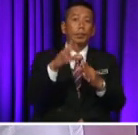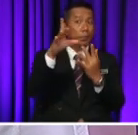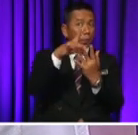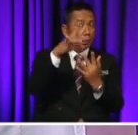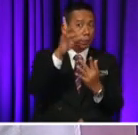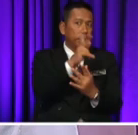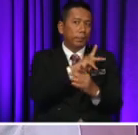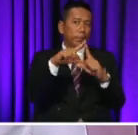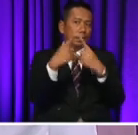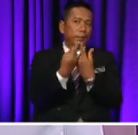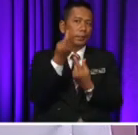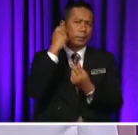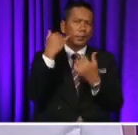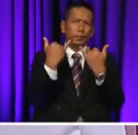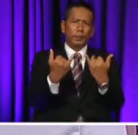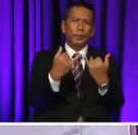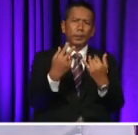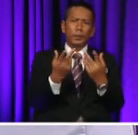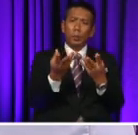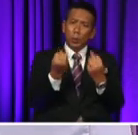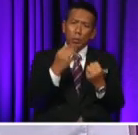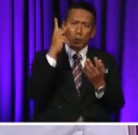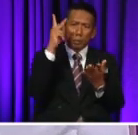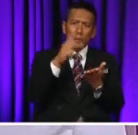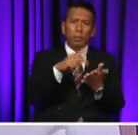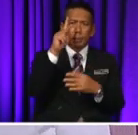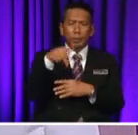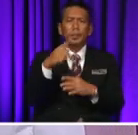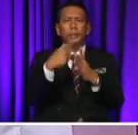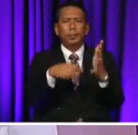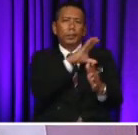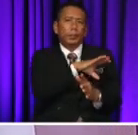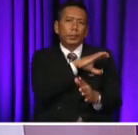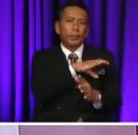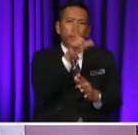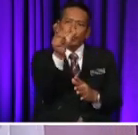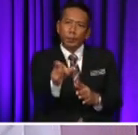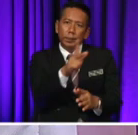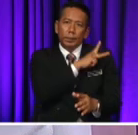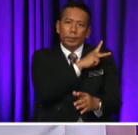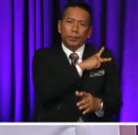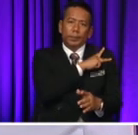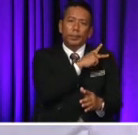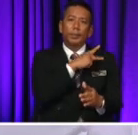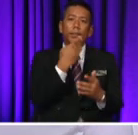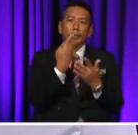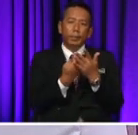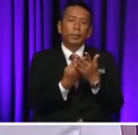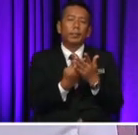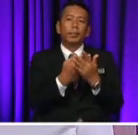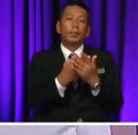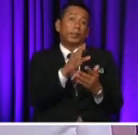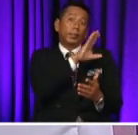keturunan tadi sekarang kita nggak kenal pasti apa ciri-ciri yang ada pada seorang ketua baik jadi ciri yang pertama